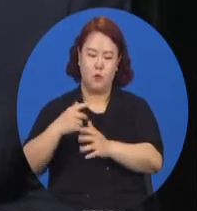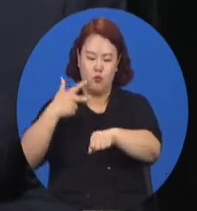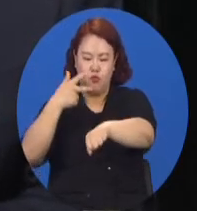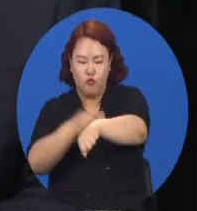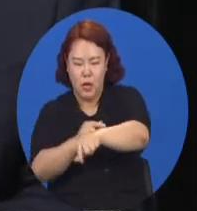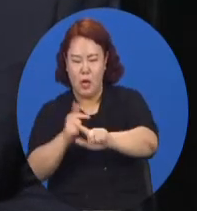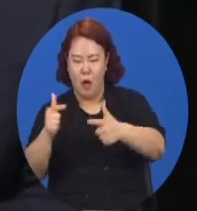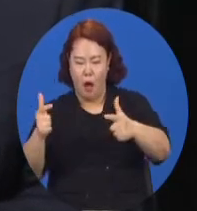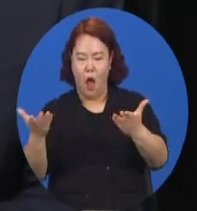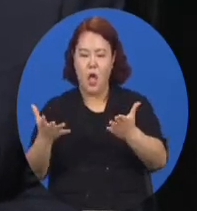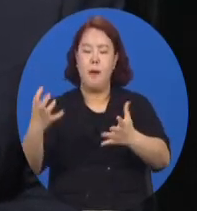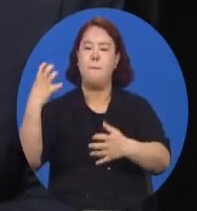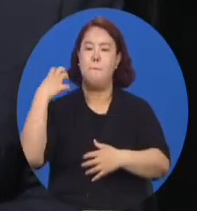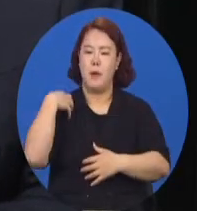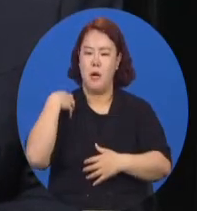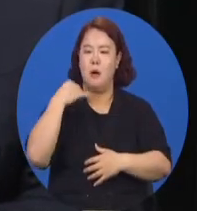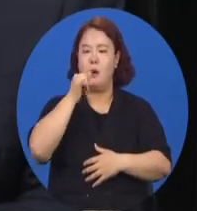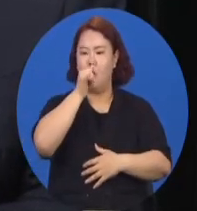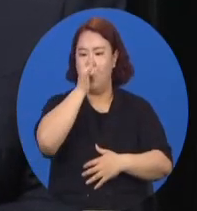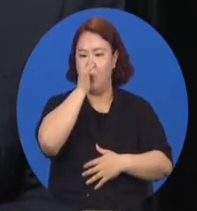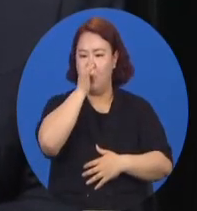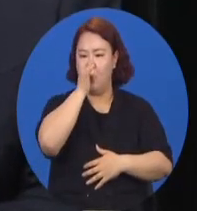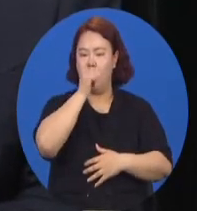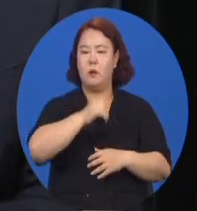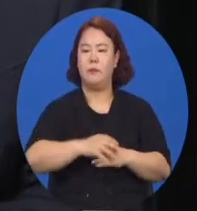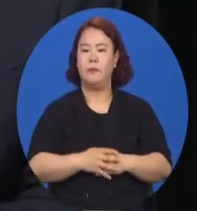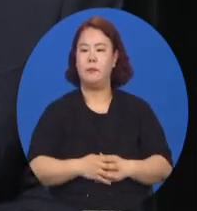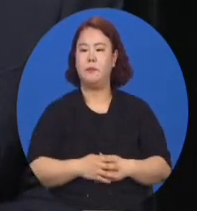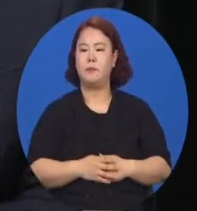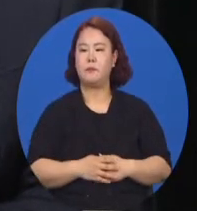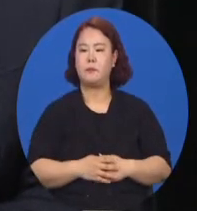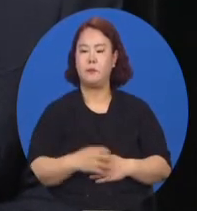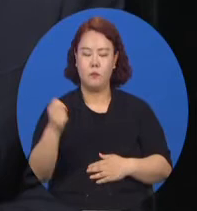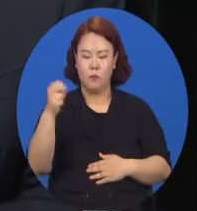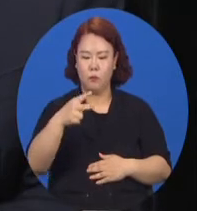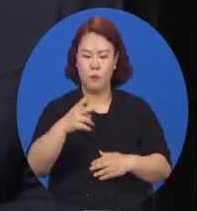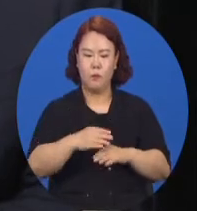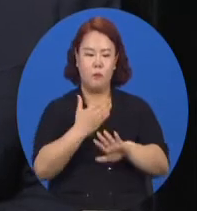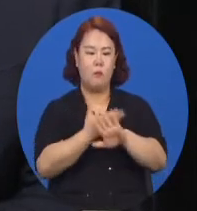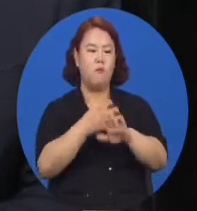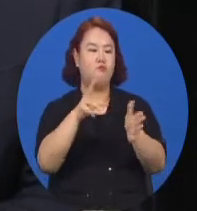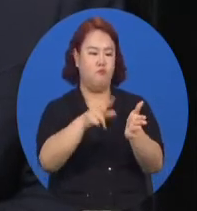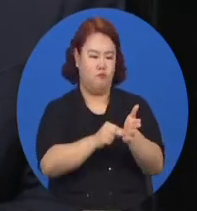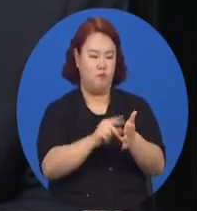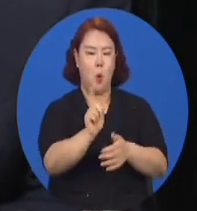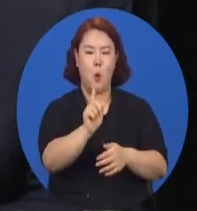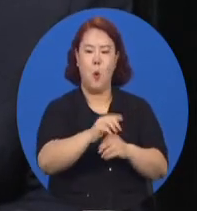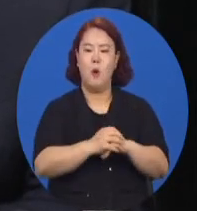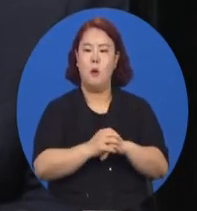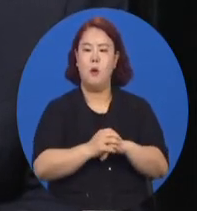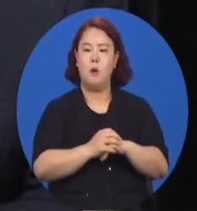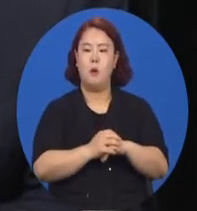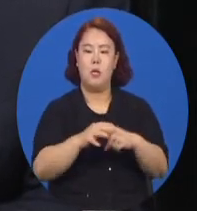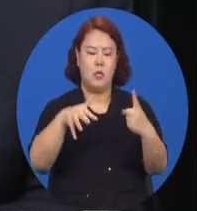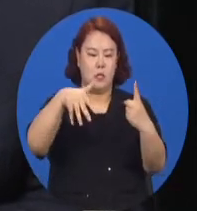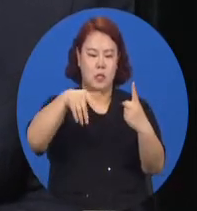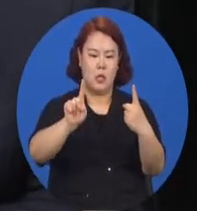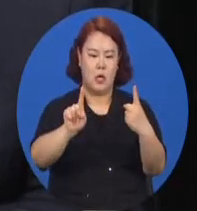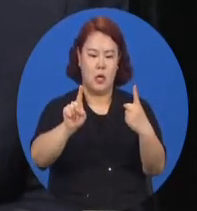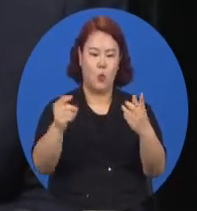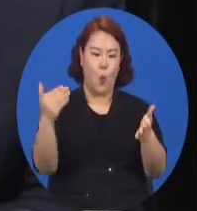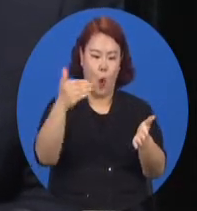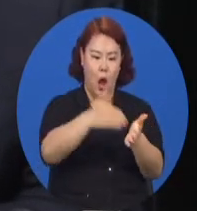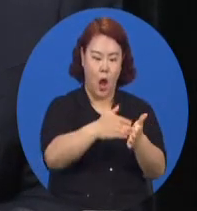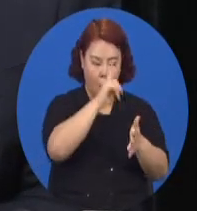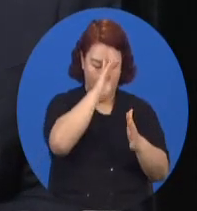주사까지 시행하는 그런 시스템인 걸로 알고 있습니다. 그리고 또 하나의 문제는 1차로 도착한